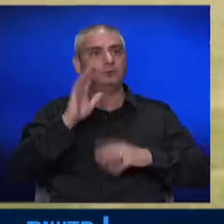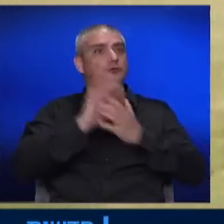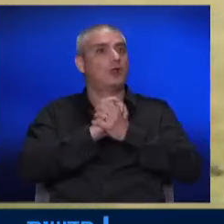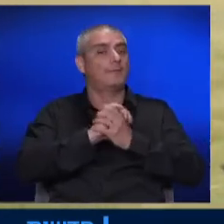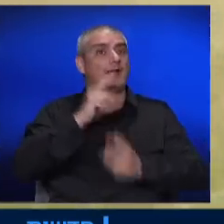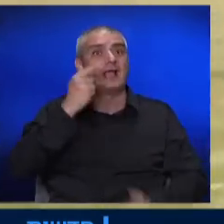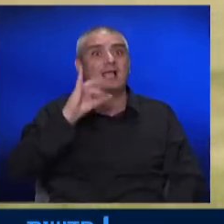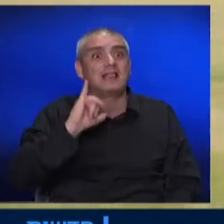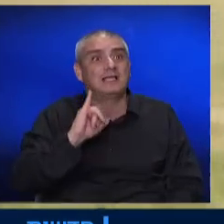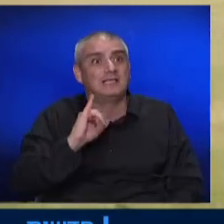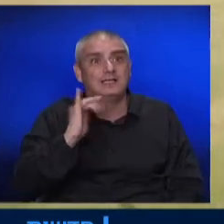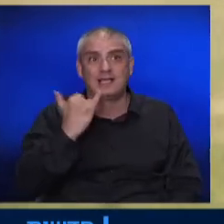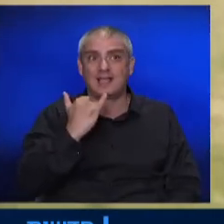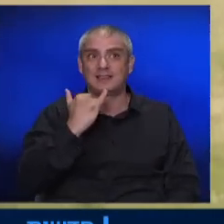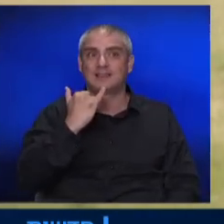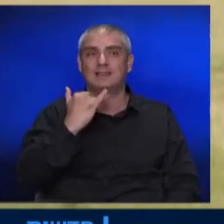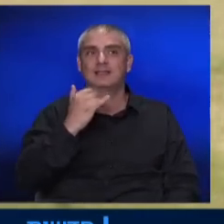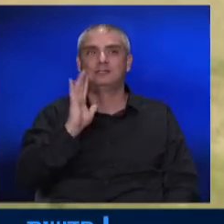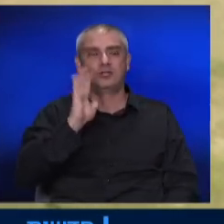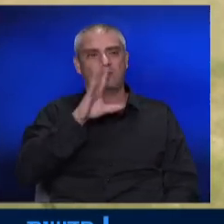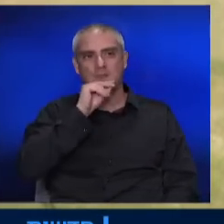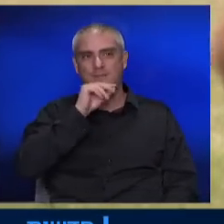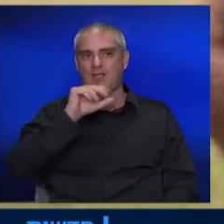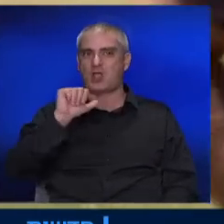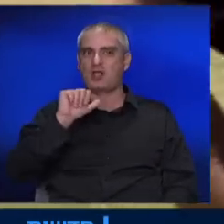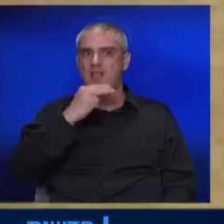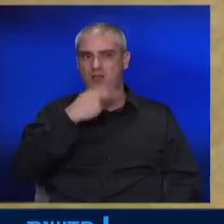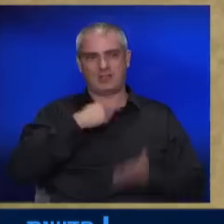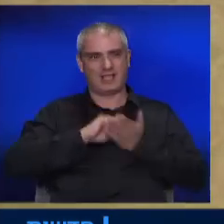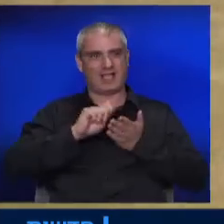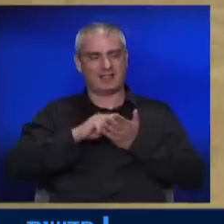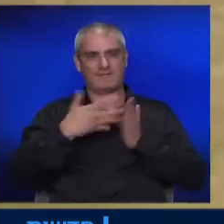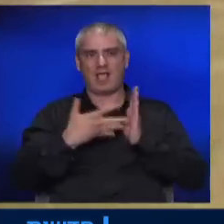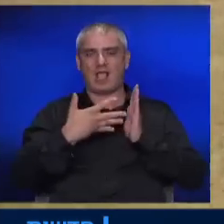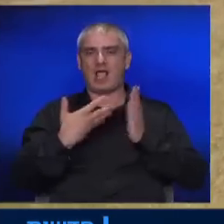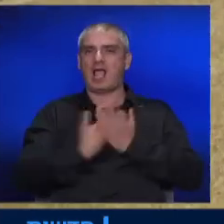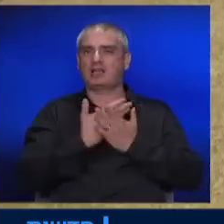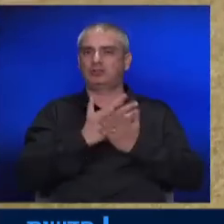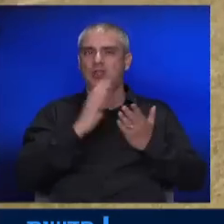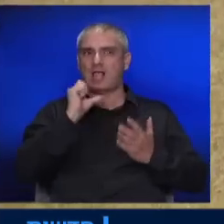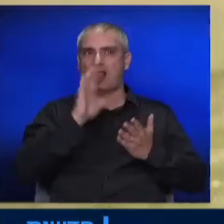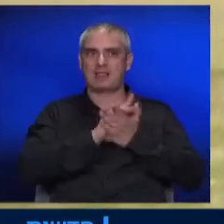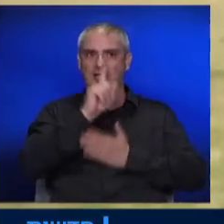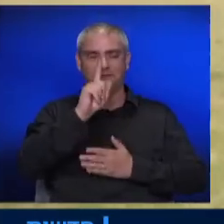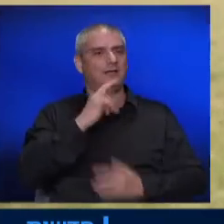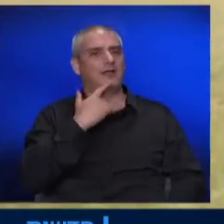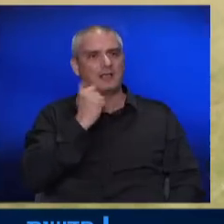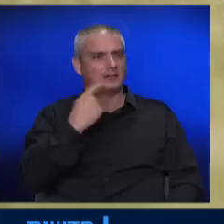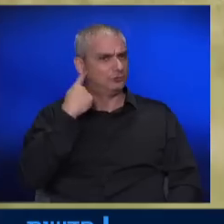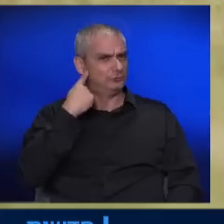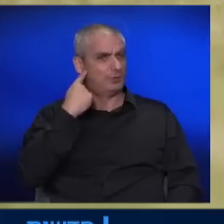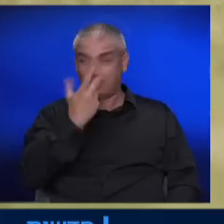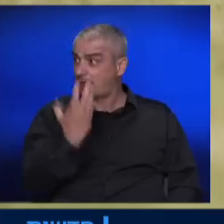כן? שלום לך, מדבר אורן אהרוני. אני כתב תחקירים בחדשות כאן 11, מה נשמע? כן, תשמע. אתה מקליט? כן, אני